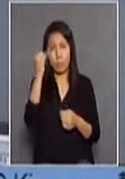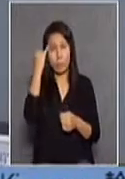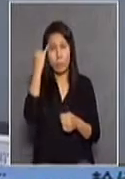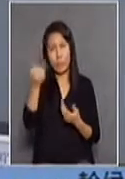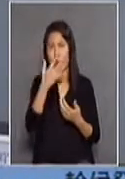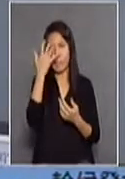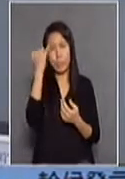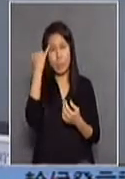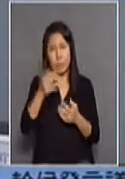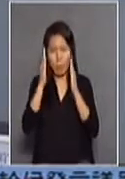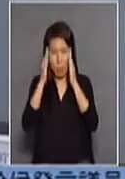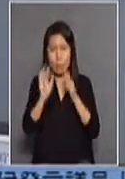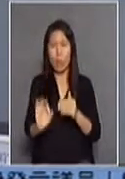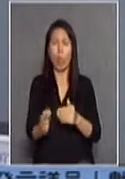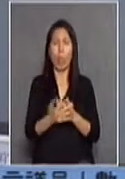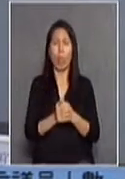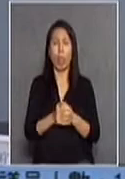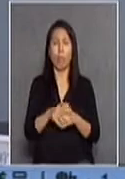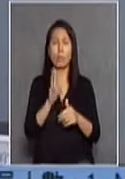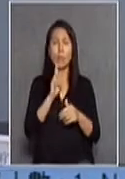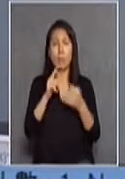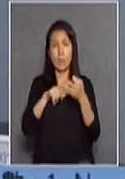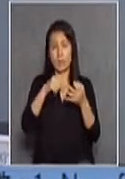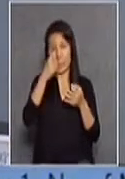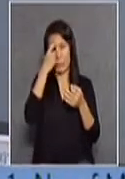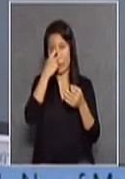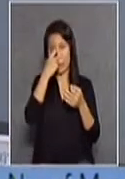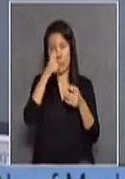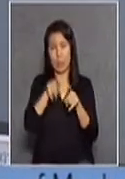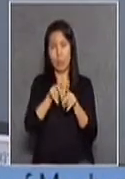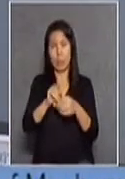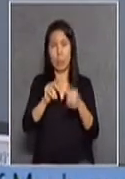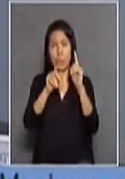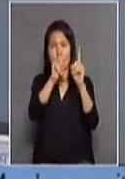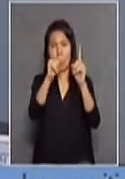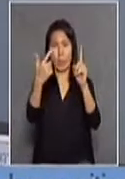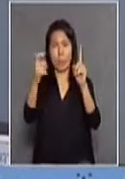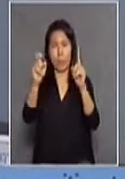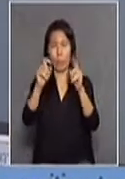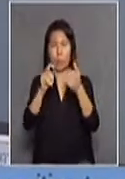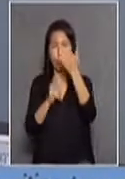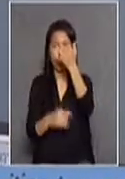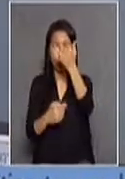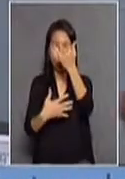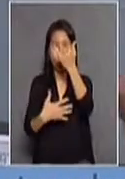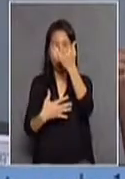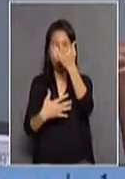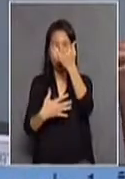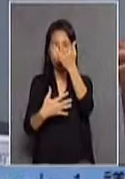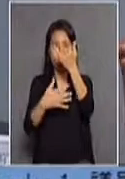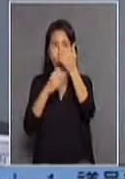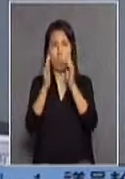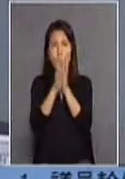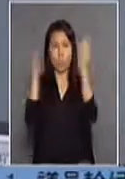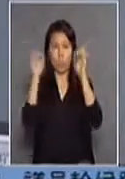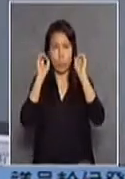清楚啊、冇留意啊，就係梁振英嗱。梁振英1989年嘅6月5日咧，就係呢個廣告啦。嗱，各位睇住